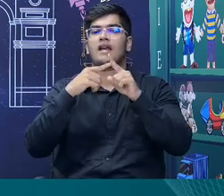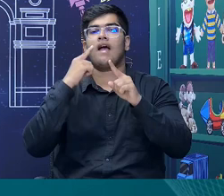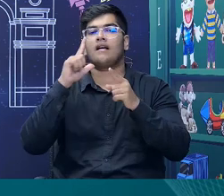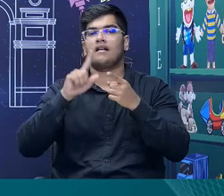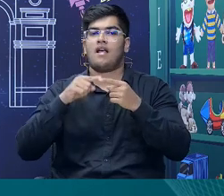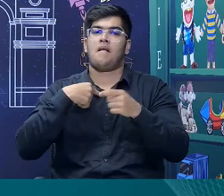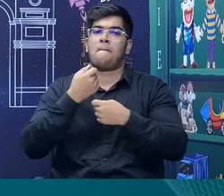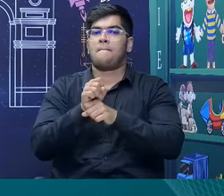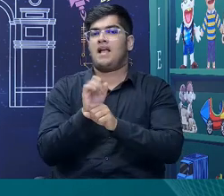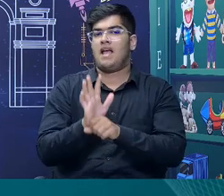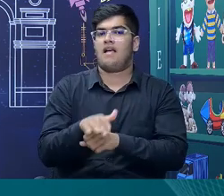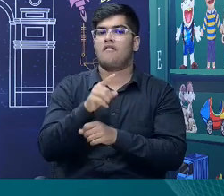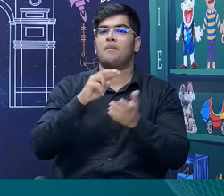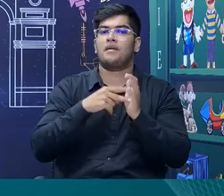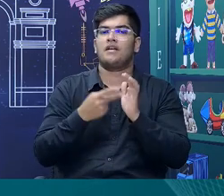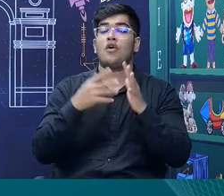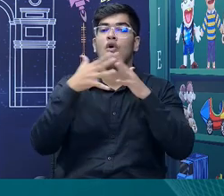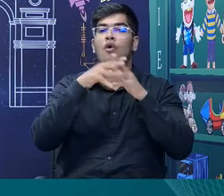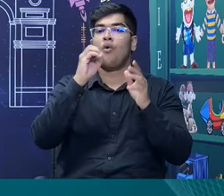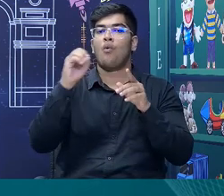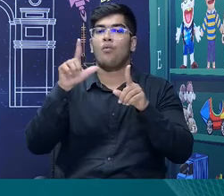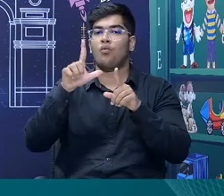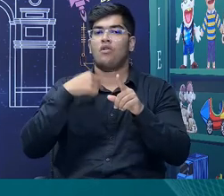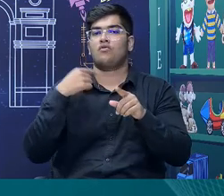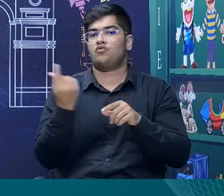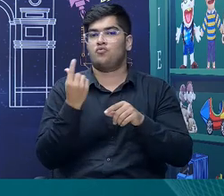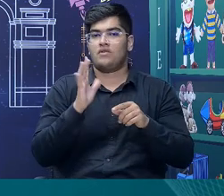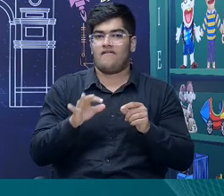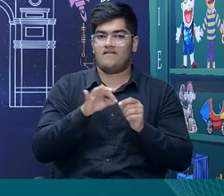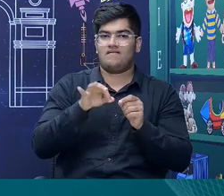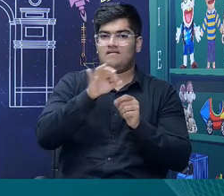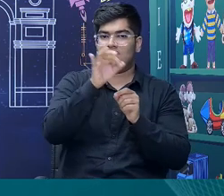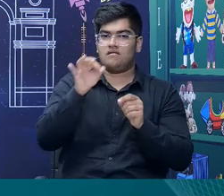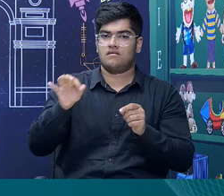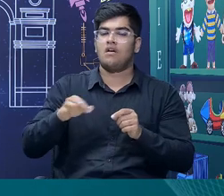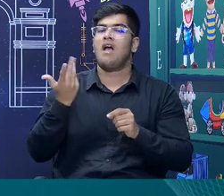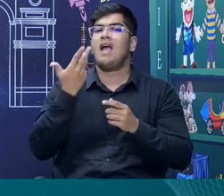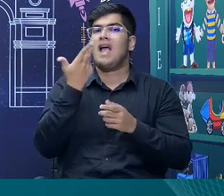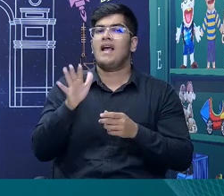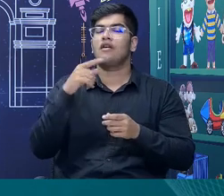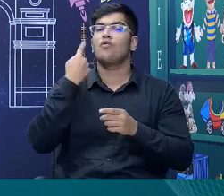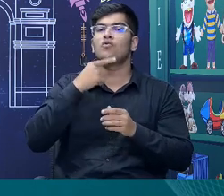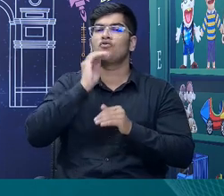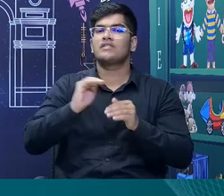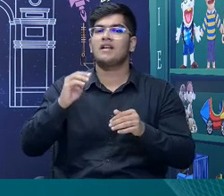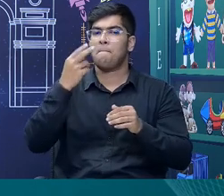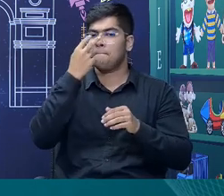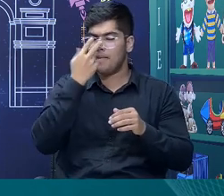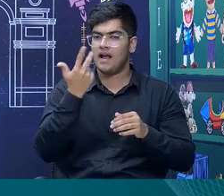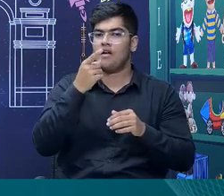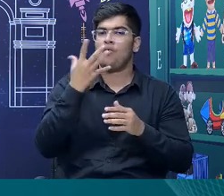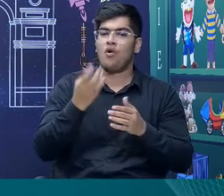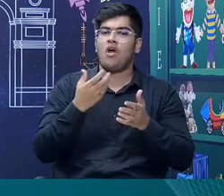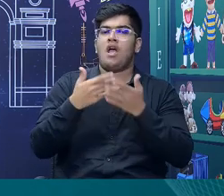तो यानी की उन जो है वो मैंने यहां पे लगाया है की जिससे की कोई एक विजुअल इंपेयर्ड बच्चा है जी